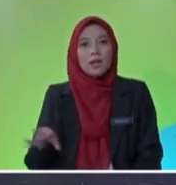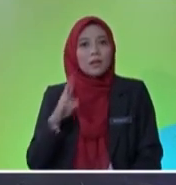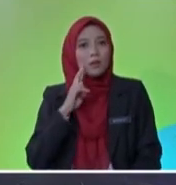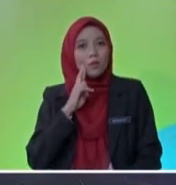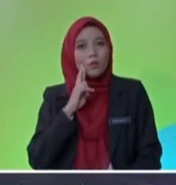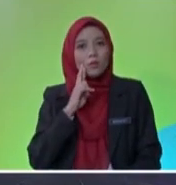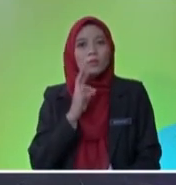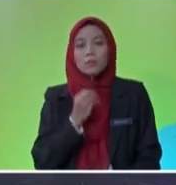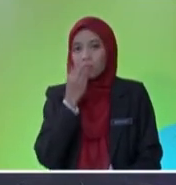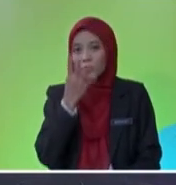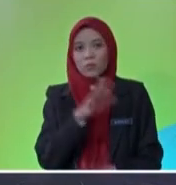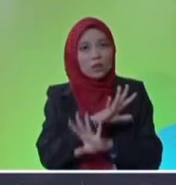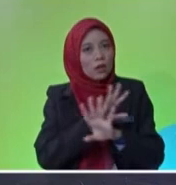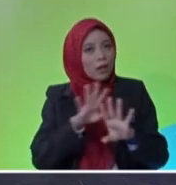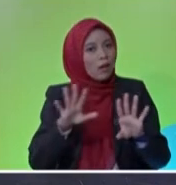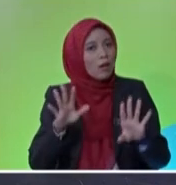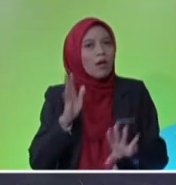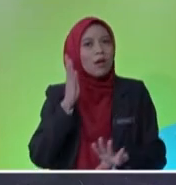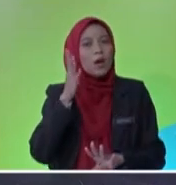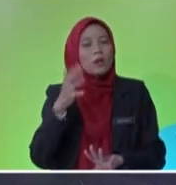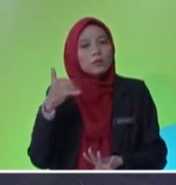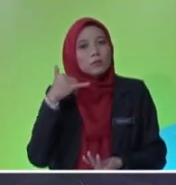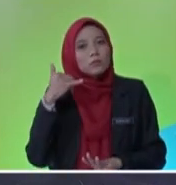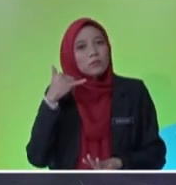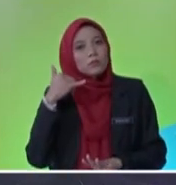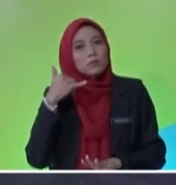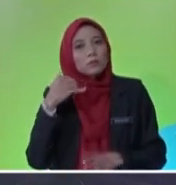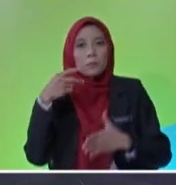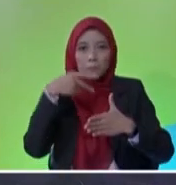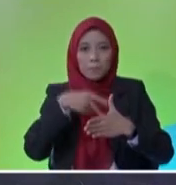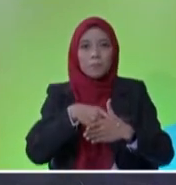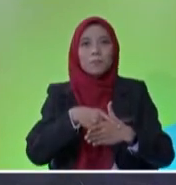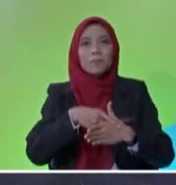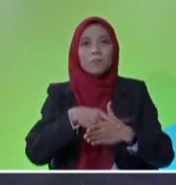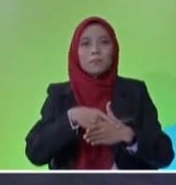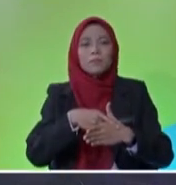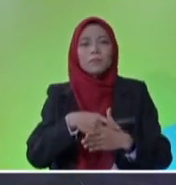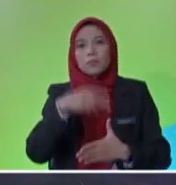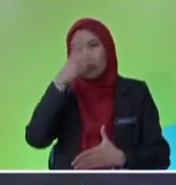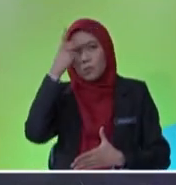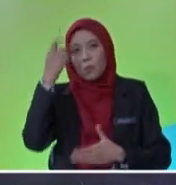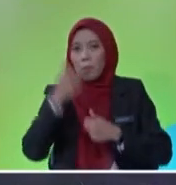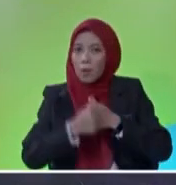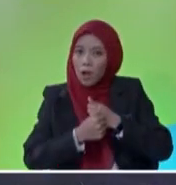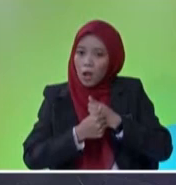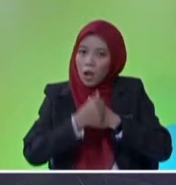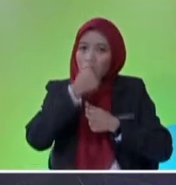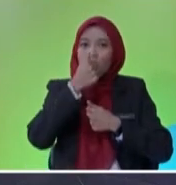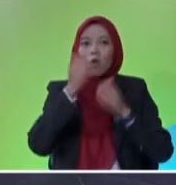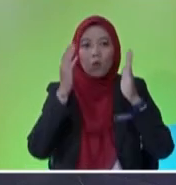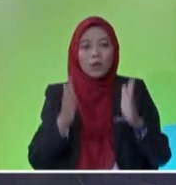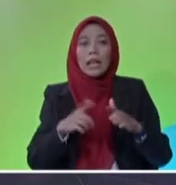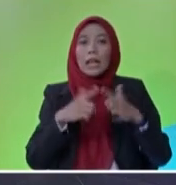tarian kecemasan dan takkan membuatkan panggilan palsu Michael Anda boleh membahayakan orang lain itu dia punya